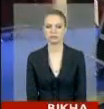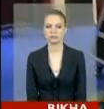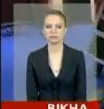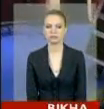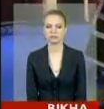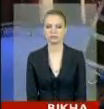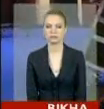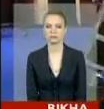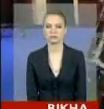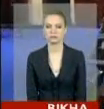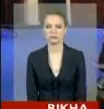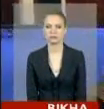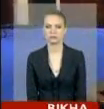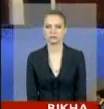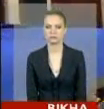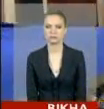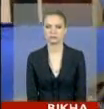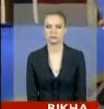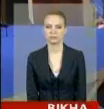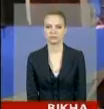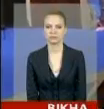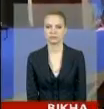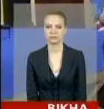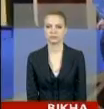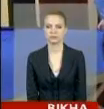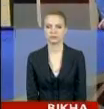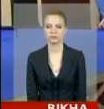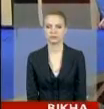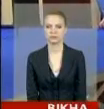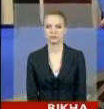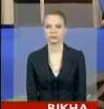Ольга Червакова, Олексій Жиленко, програма «Вікна СТБ».